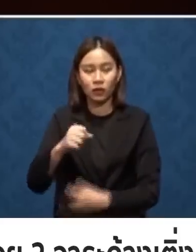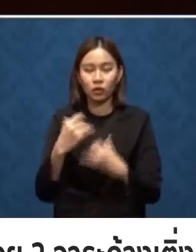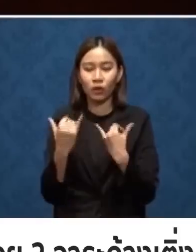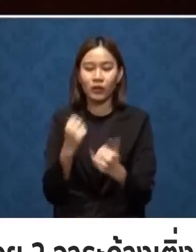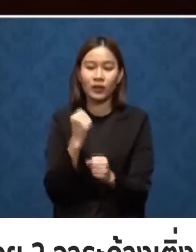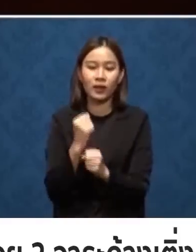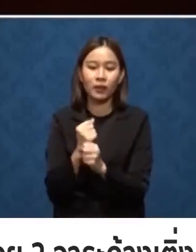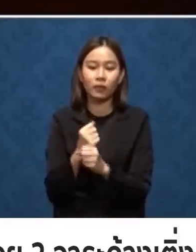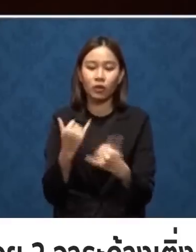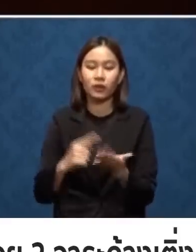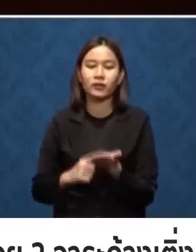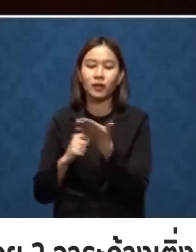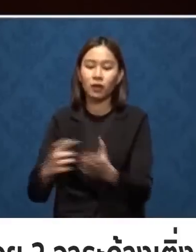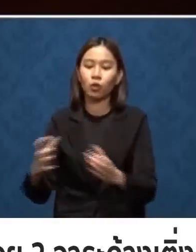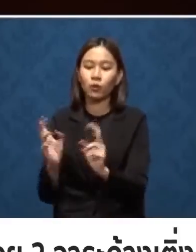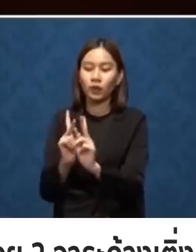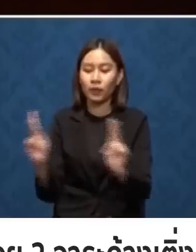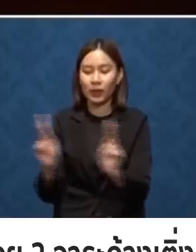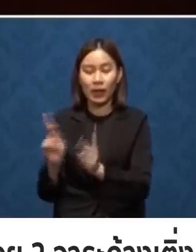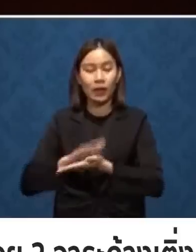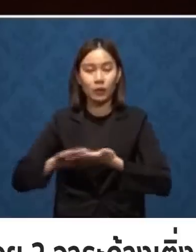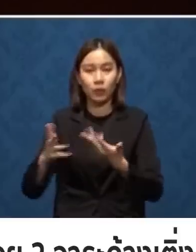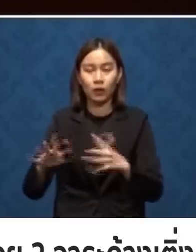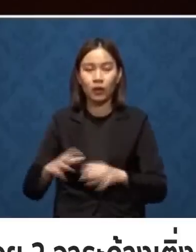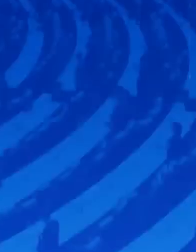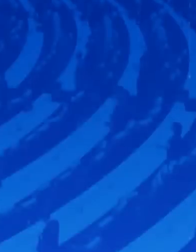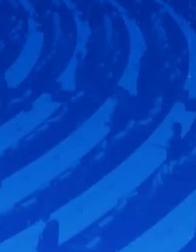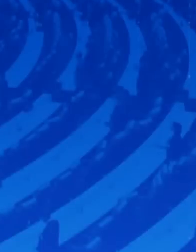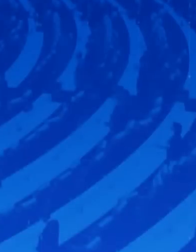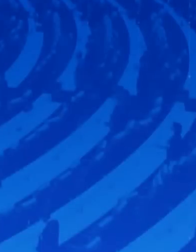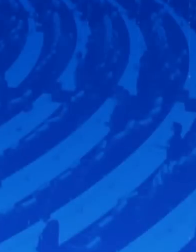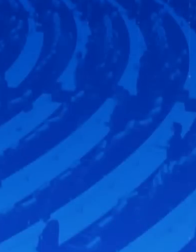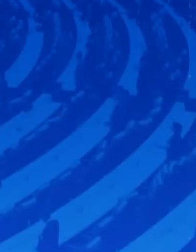32อนุ1นะฮะทีมงานขอข้อ32อนุ1ขึ้นมาหน่อยครับ